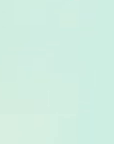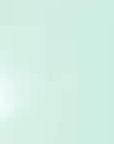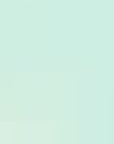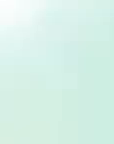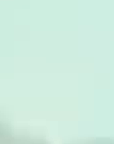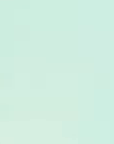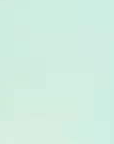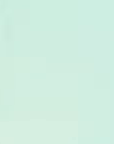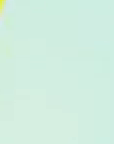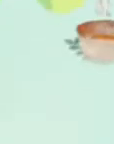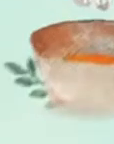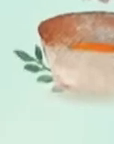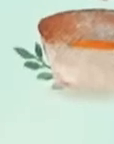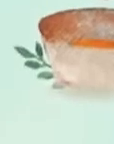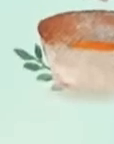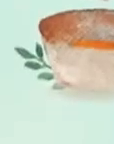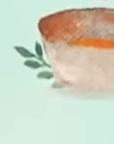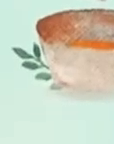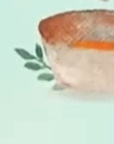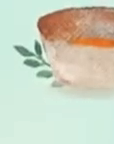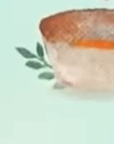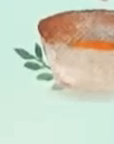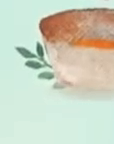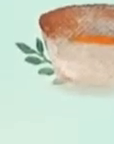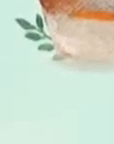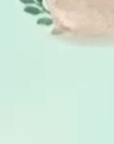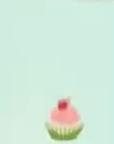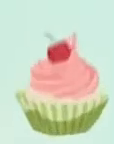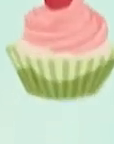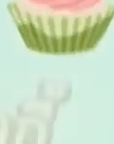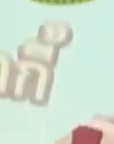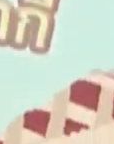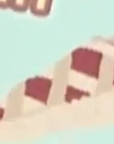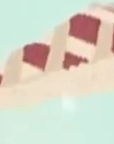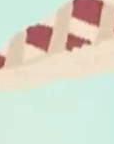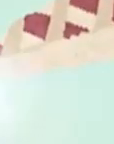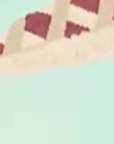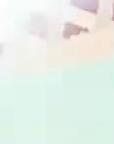ทำกินก็ได้ทำขายก็ดี